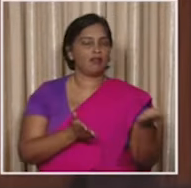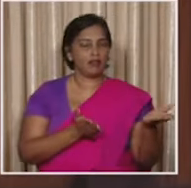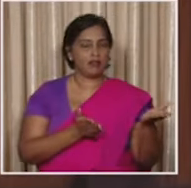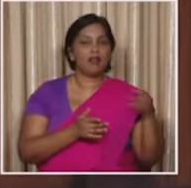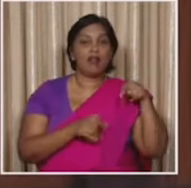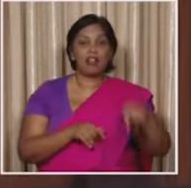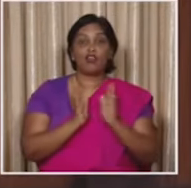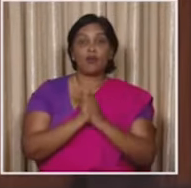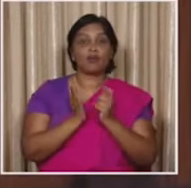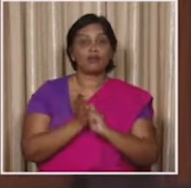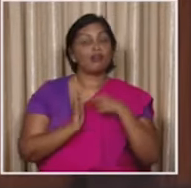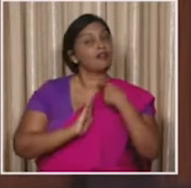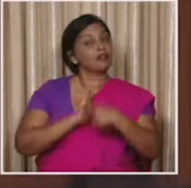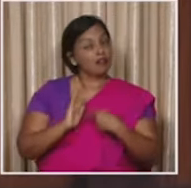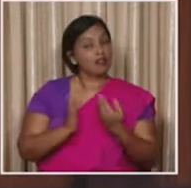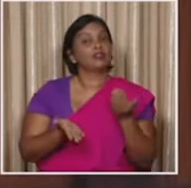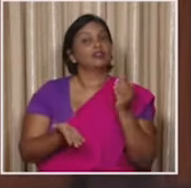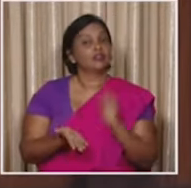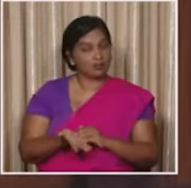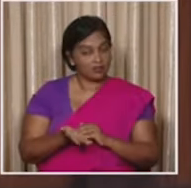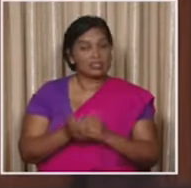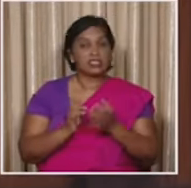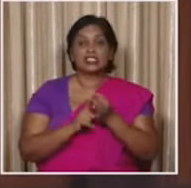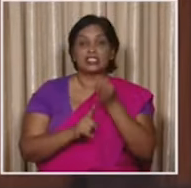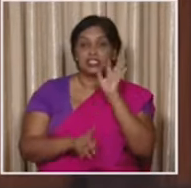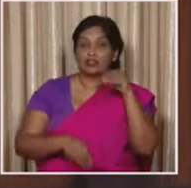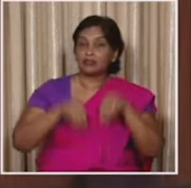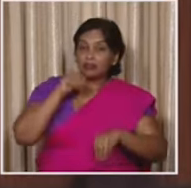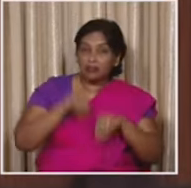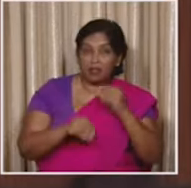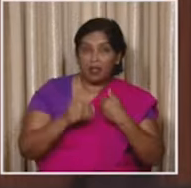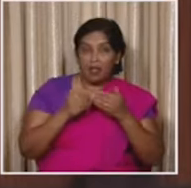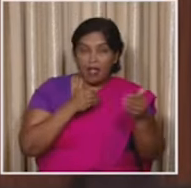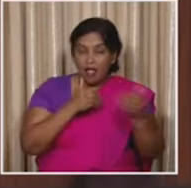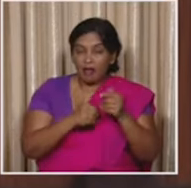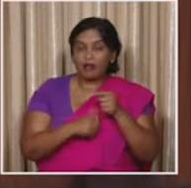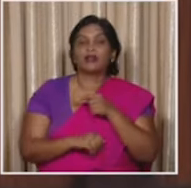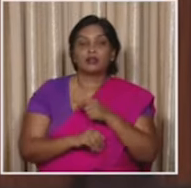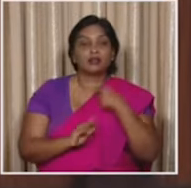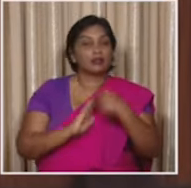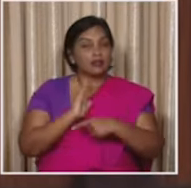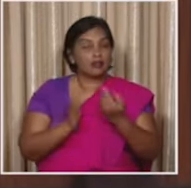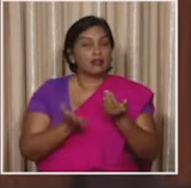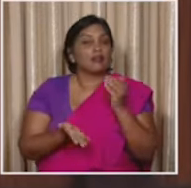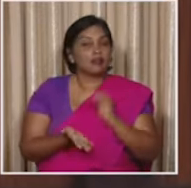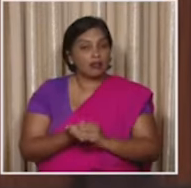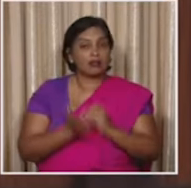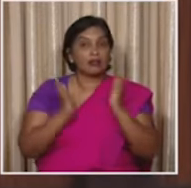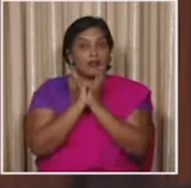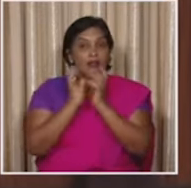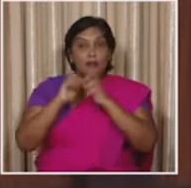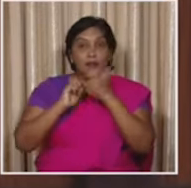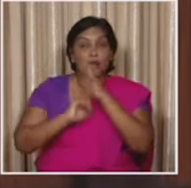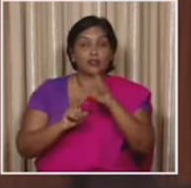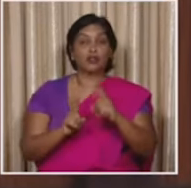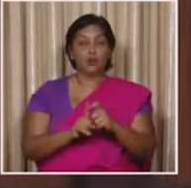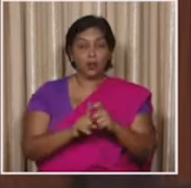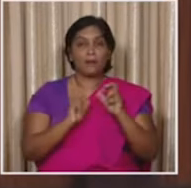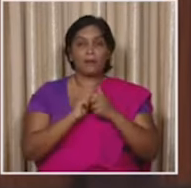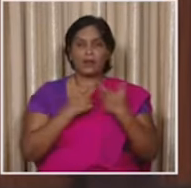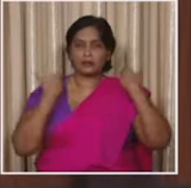අද ඔහු පොතක් ලියනවා මේ රටේ නැවත වාරයක් ජනාධිපතිවරණයක් හරි මොනවාරි එන්න ලං වෙනකොට රටේ මේ නැවත මේ වන හෝදරටත් වඩා දරුණු ප්‍රශ්නයක්